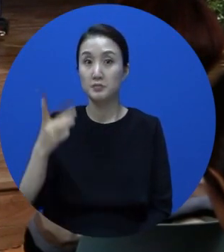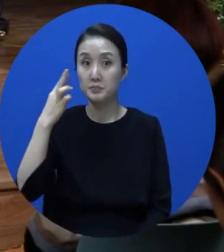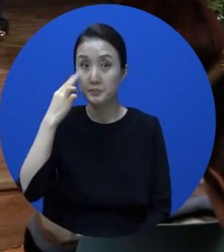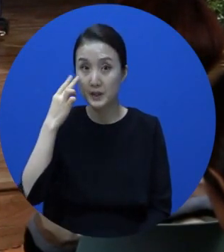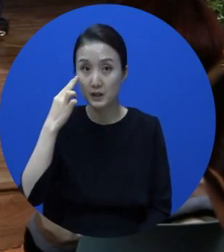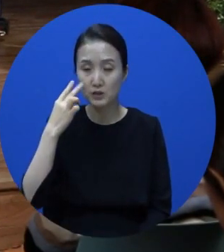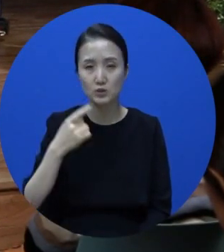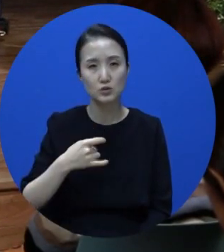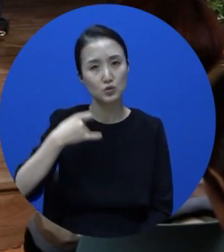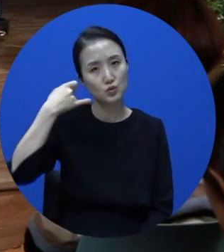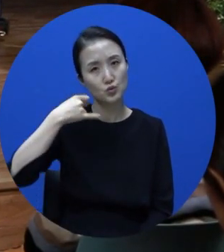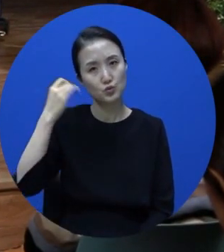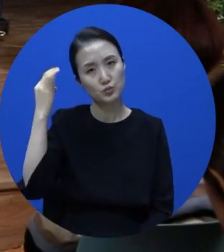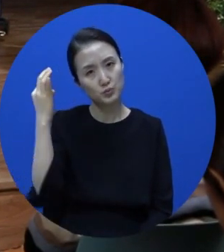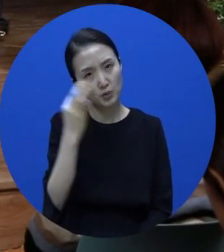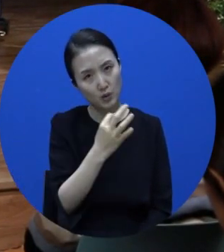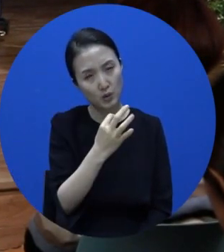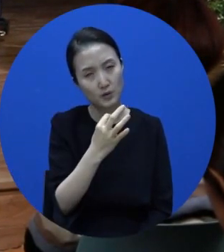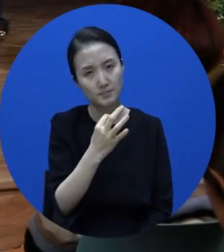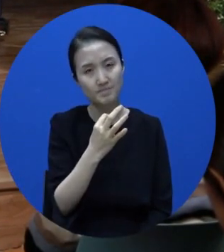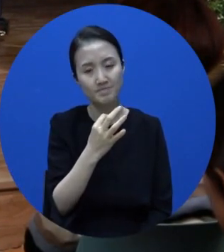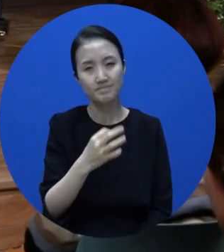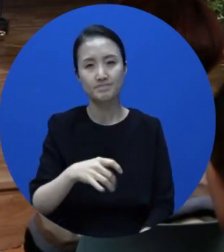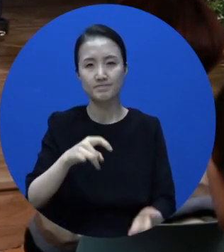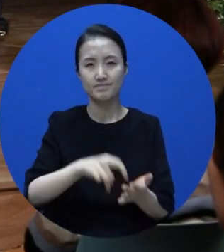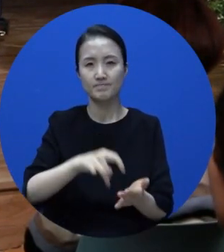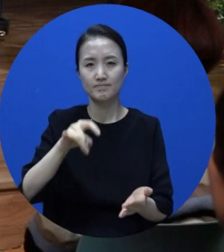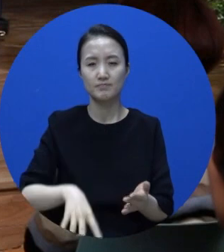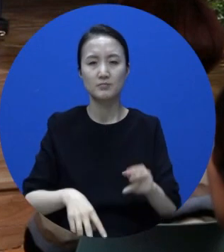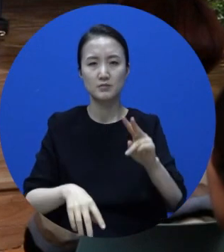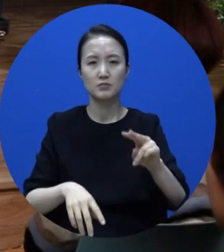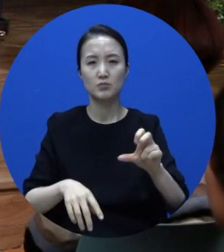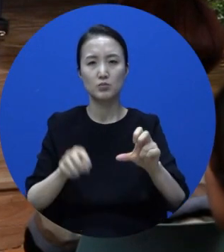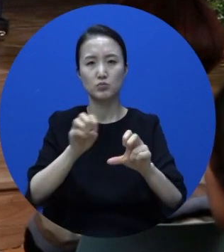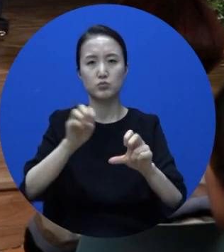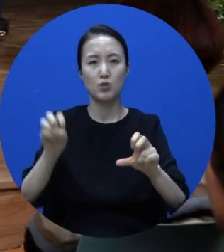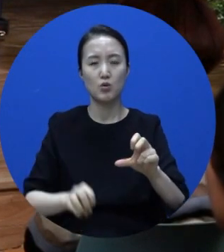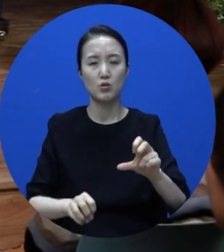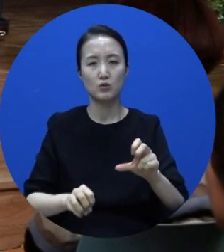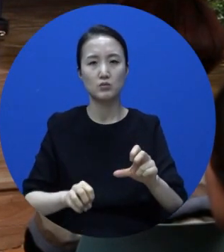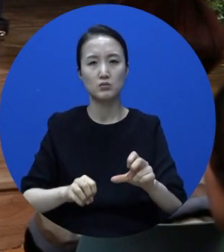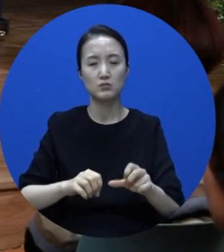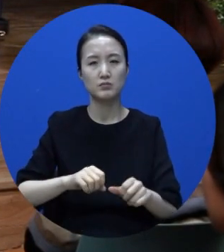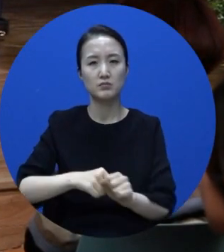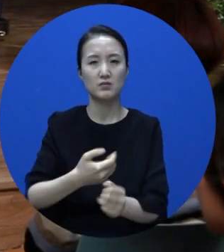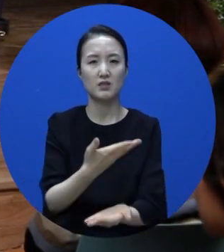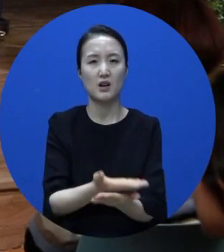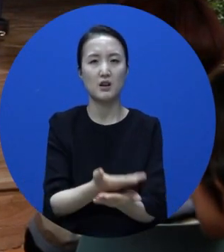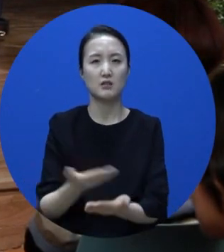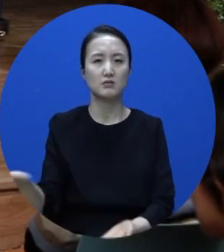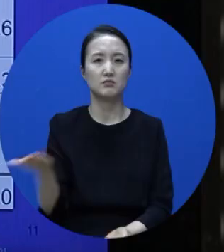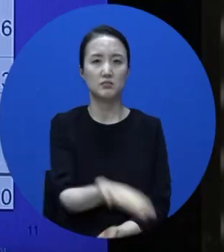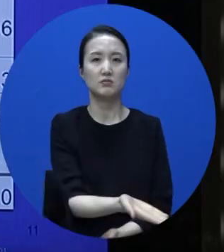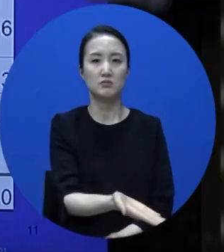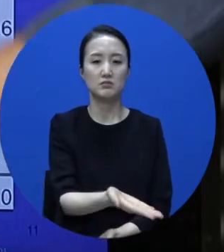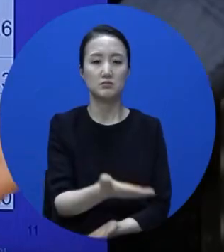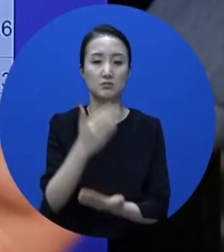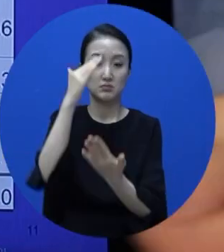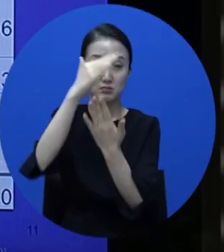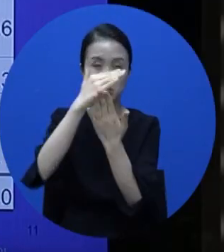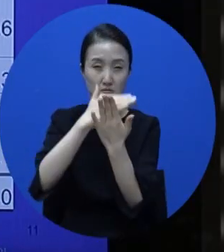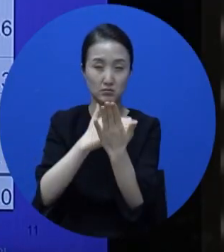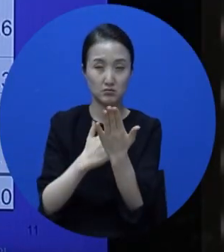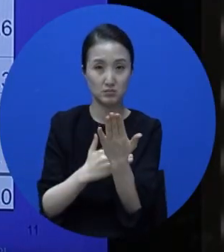25% 관세를 부과 했는데 관세 부과 1 품목들을 제가 다 나열해 봤습니다 나열한 이